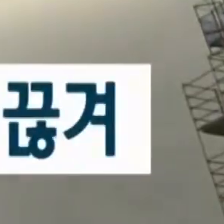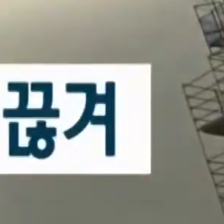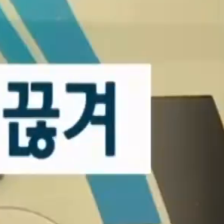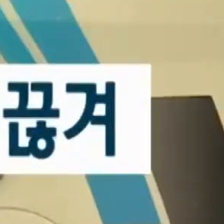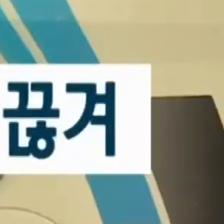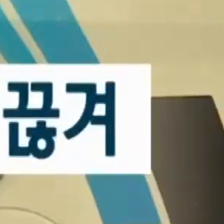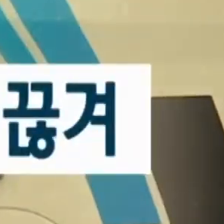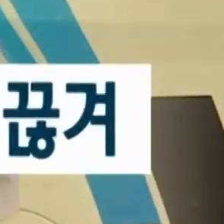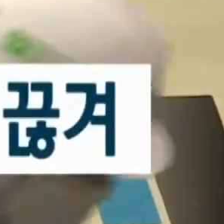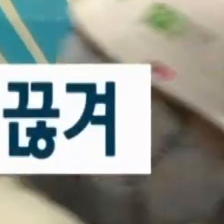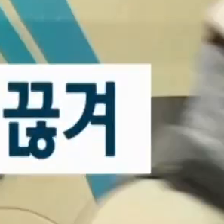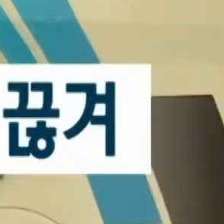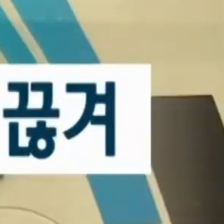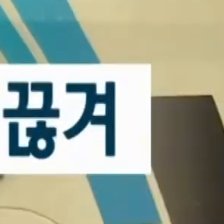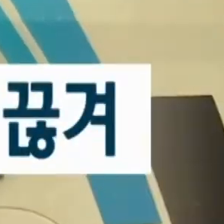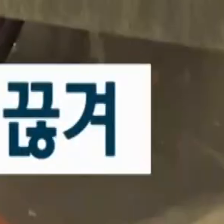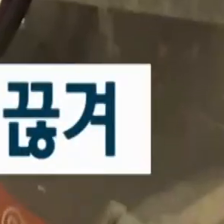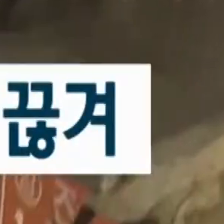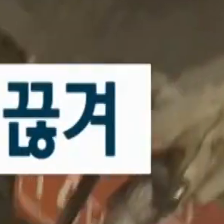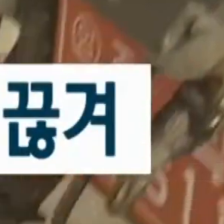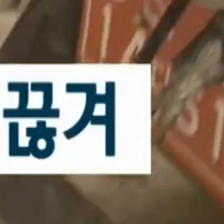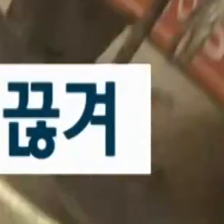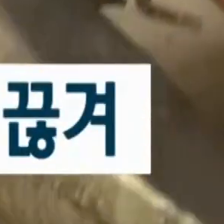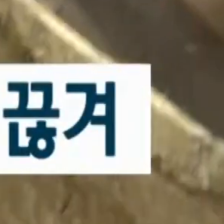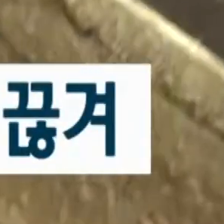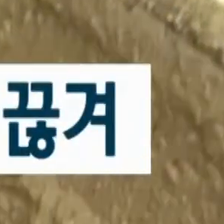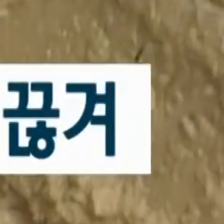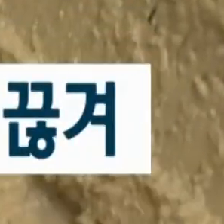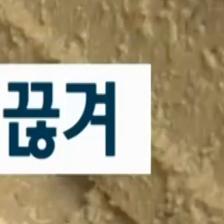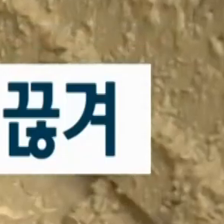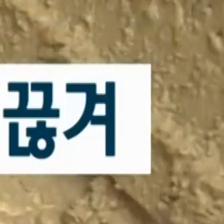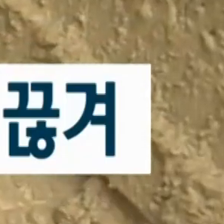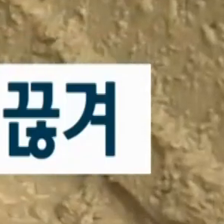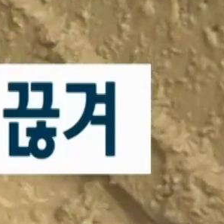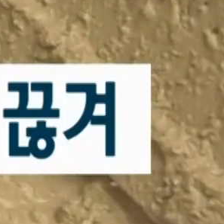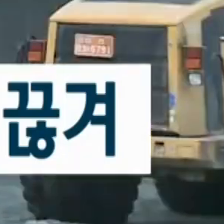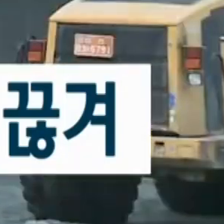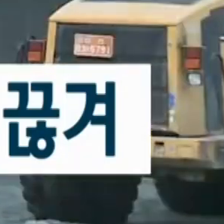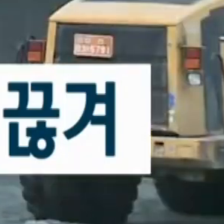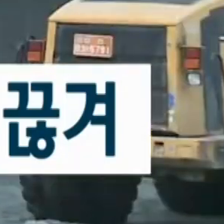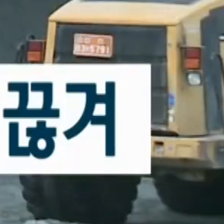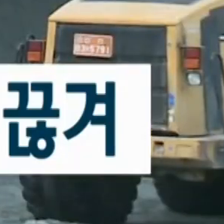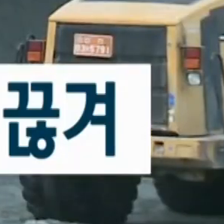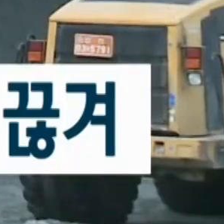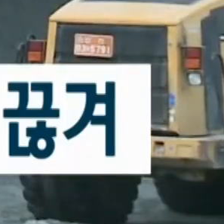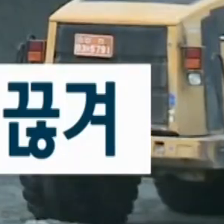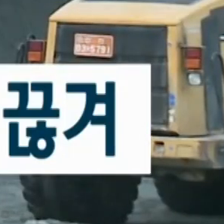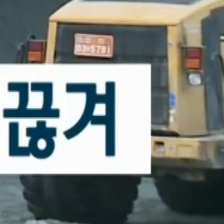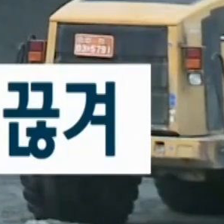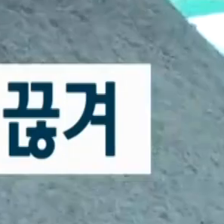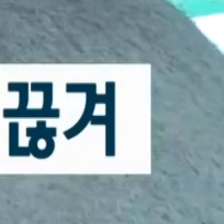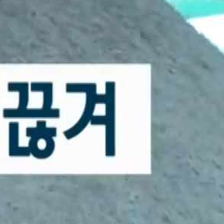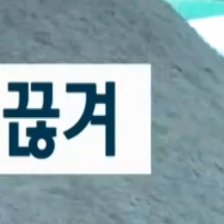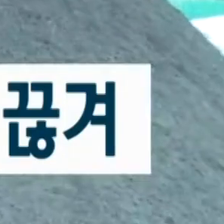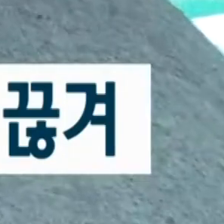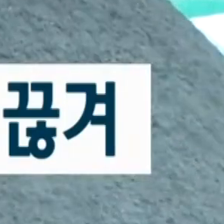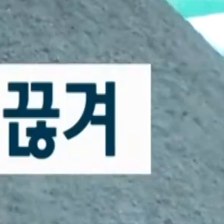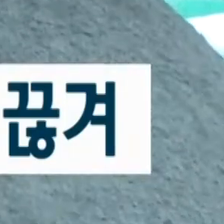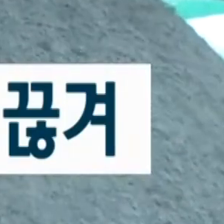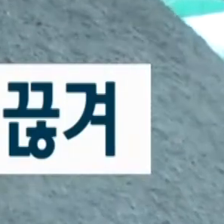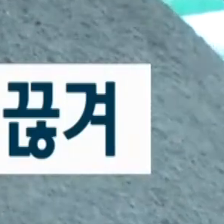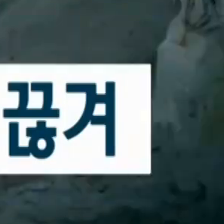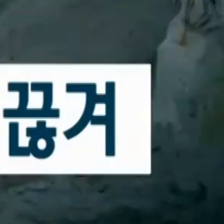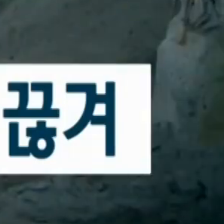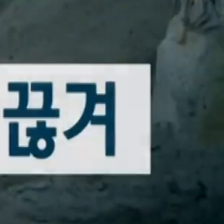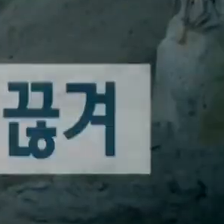건설 현장마다 시멘트 부족에 비상이 걸렸습니다. 재고 부족에다 우크라이나 사태의 장기화로 시멘트 원료인 러시아산 유연탄